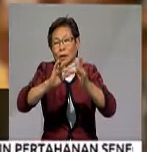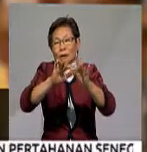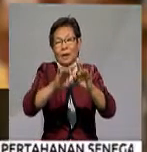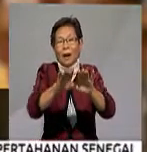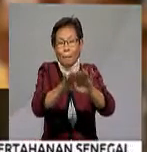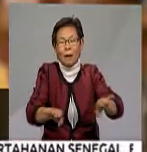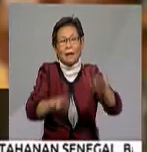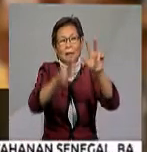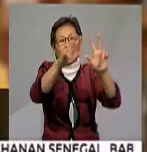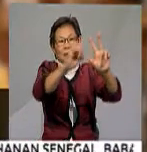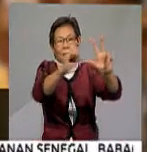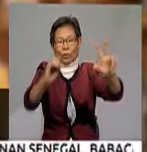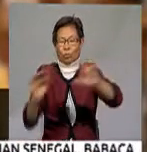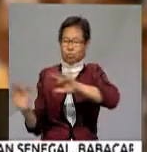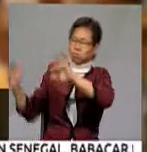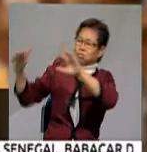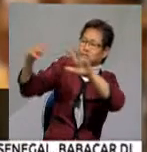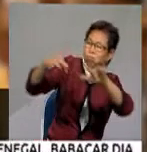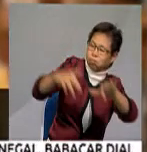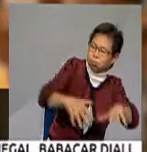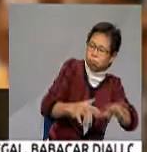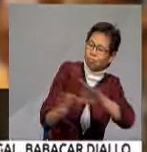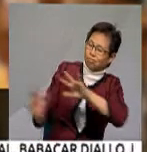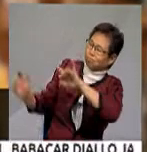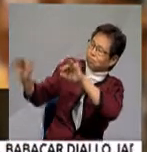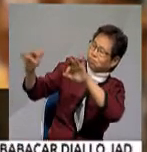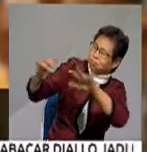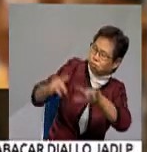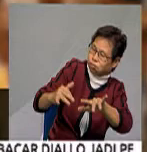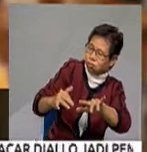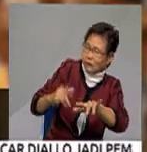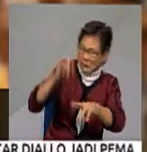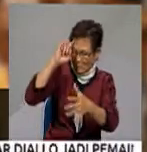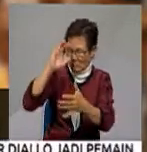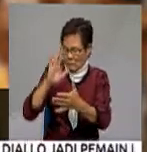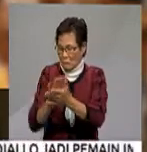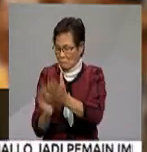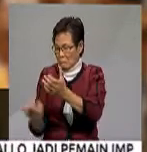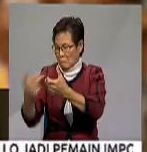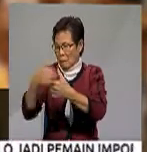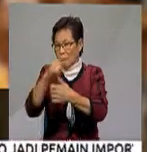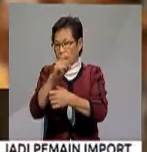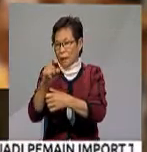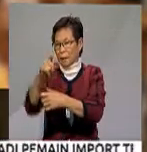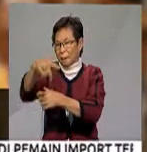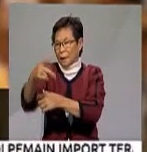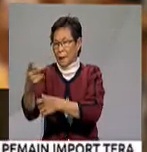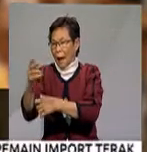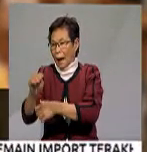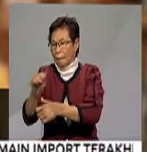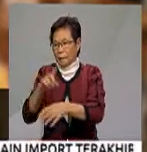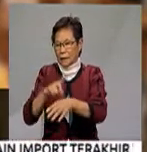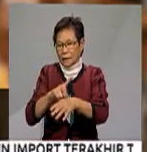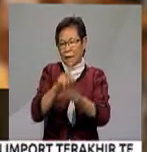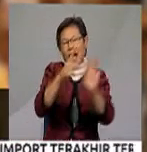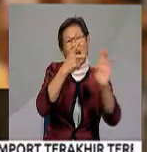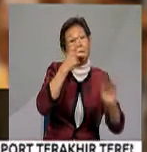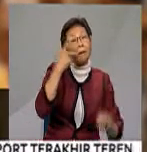kira-kira 300 orang menghadiri perjumpaan dan perhimpunan yang dipercayai melibatkan bekas anggota PKM itu di